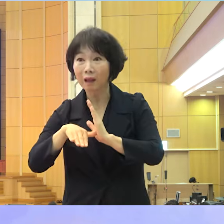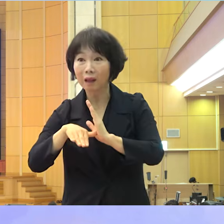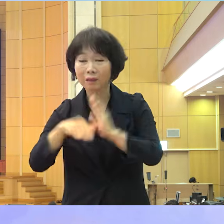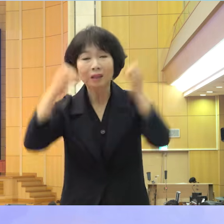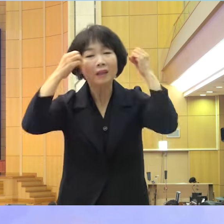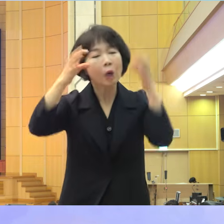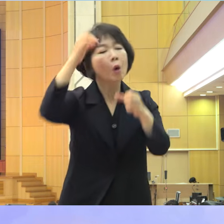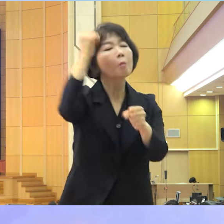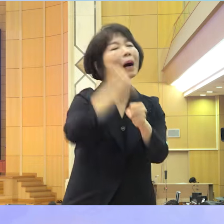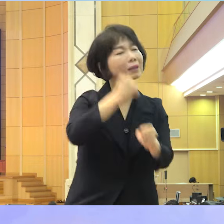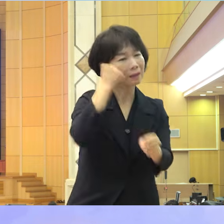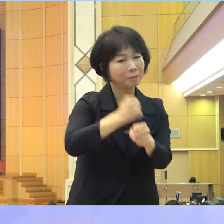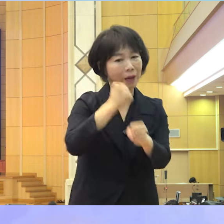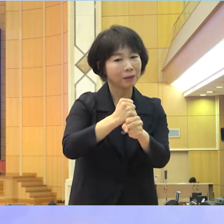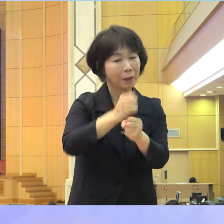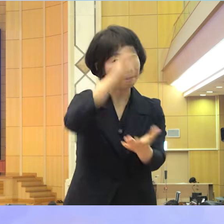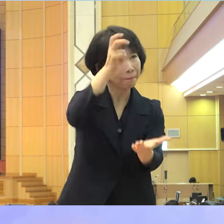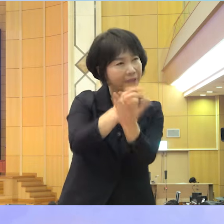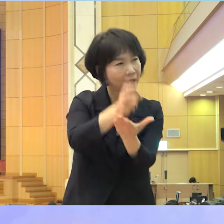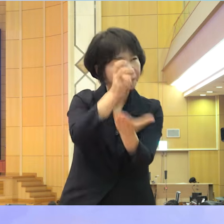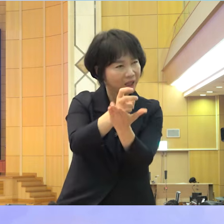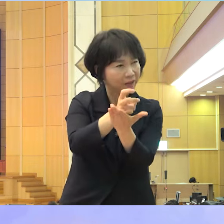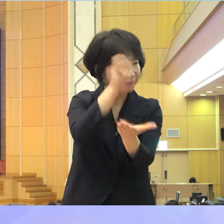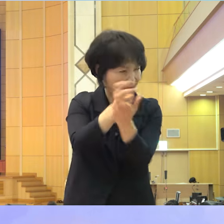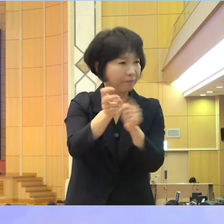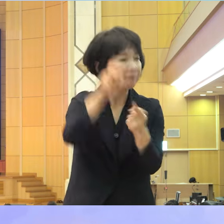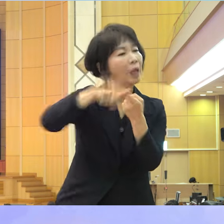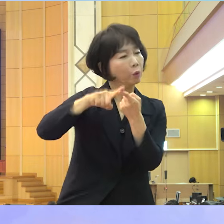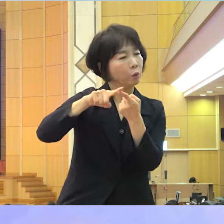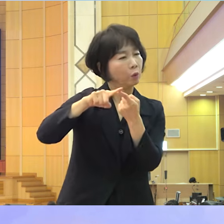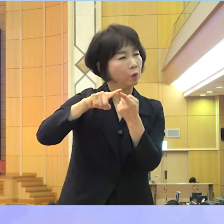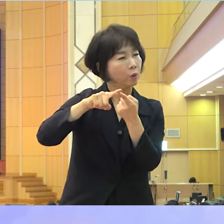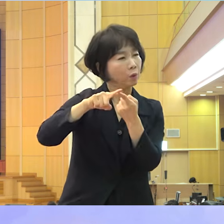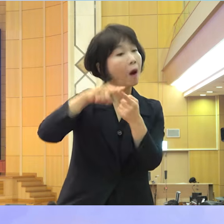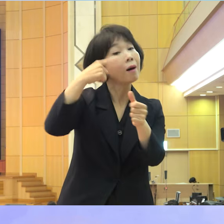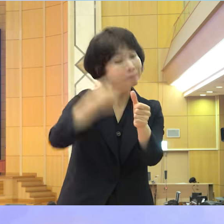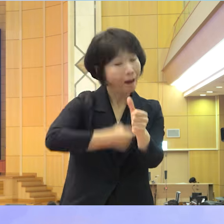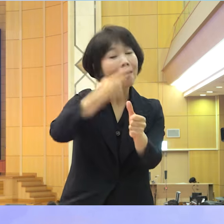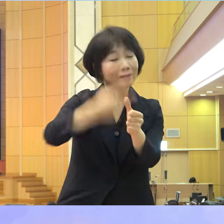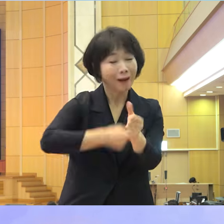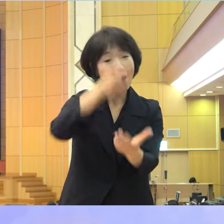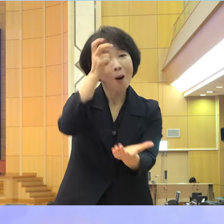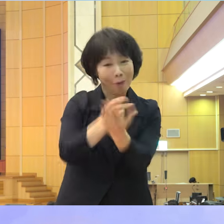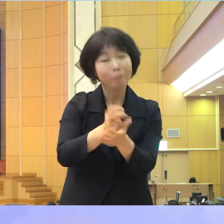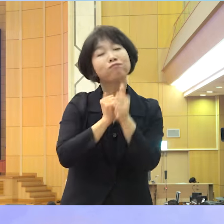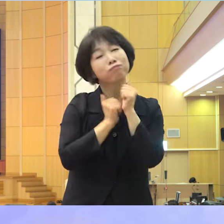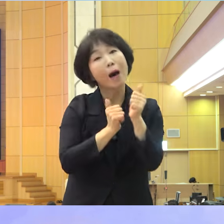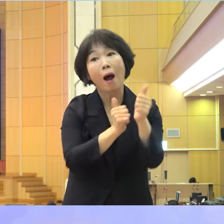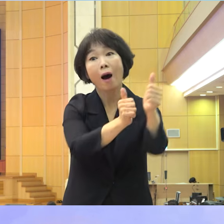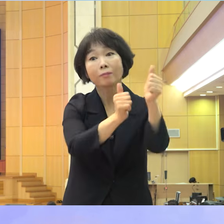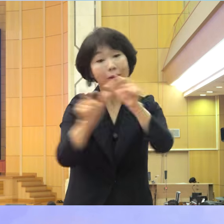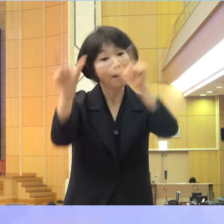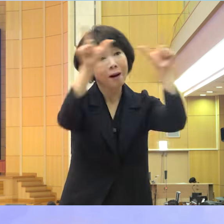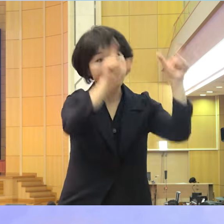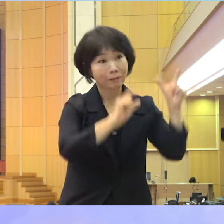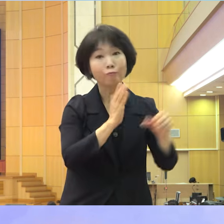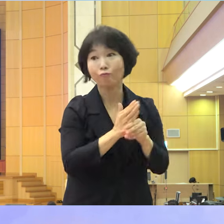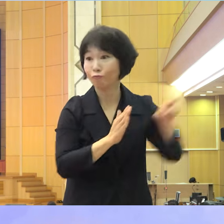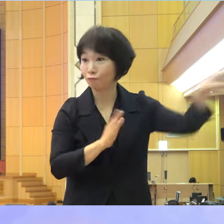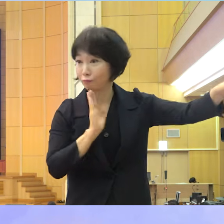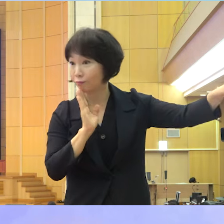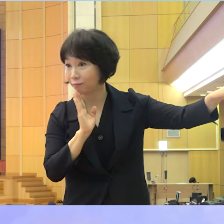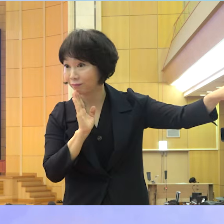그 창조의 법칙, 다시 말하면 자연의 법칙에 따라서 살아갑니다.